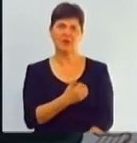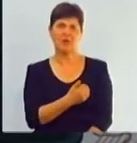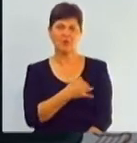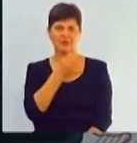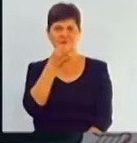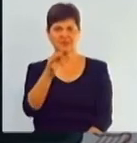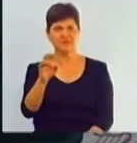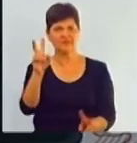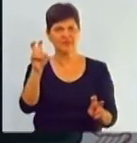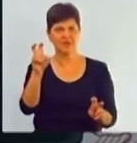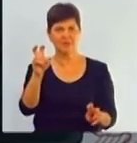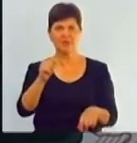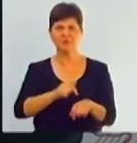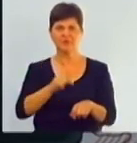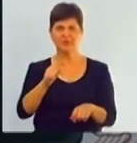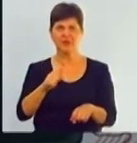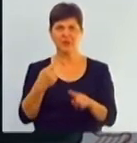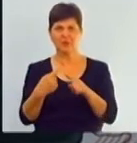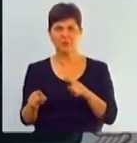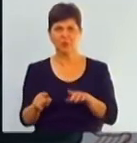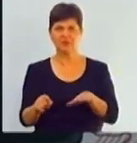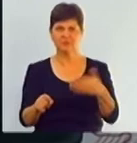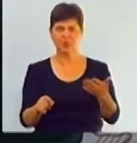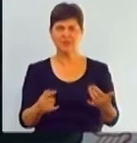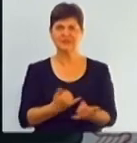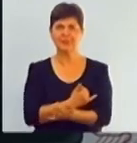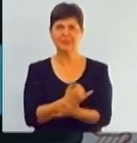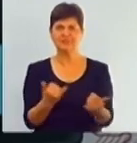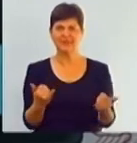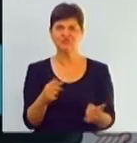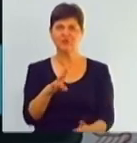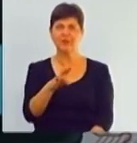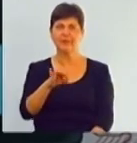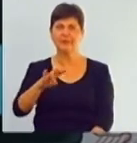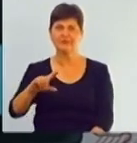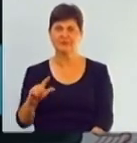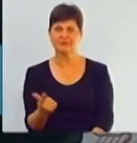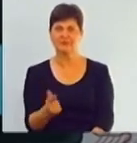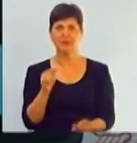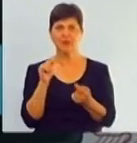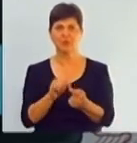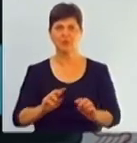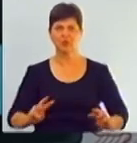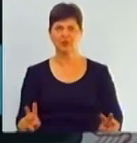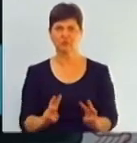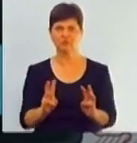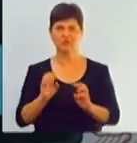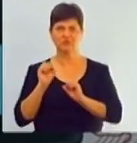тему затронути з іншого боку, про забезпеченість і забезпечення протипожежного